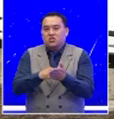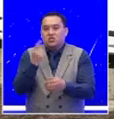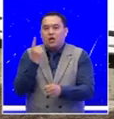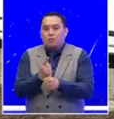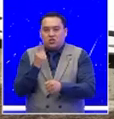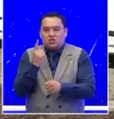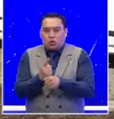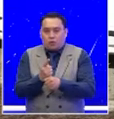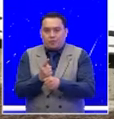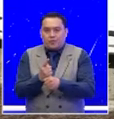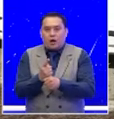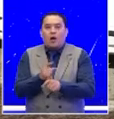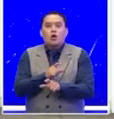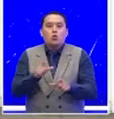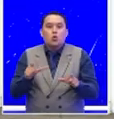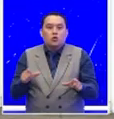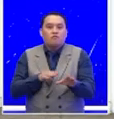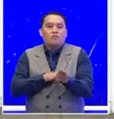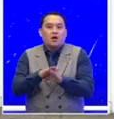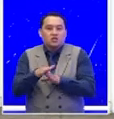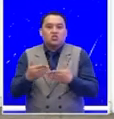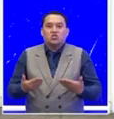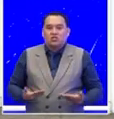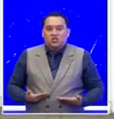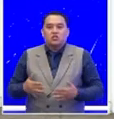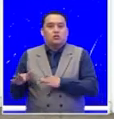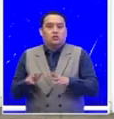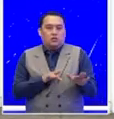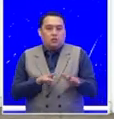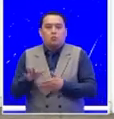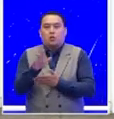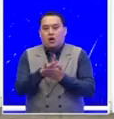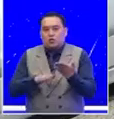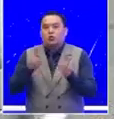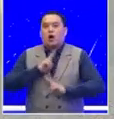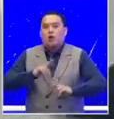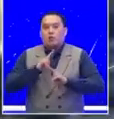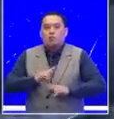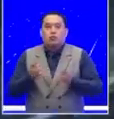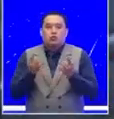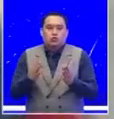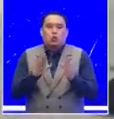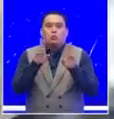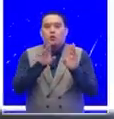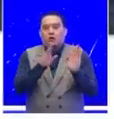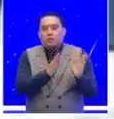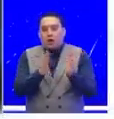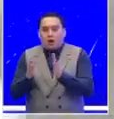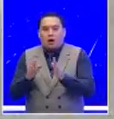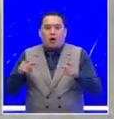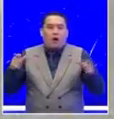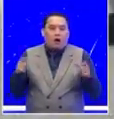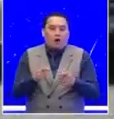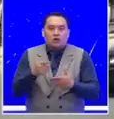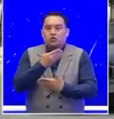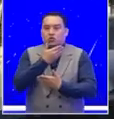категорически запрещен. Граждане, осуществляющие жизнедеятельность региона, продолжат работу в обычном режиме. Ограничения их